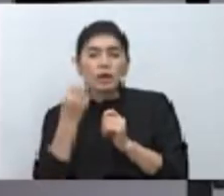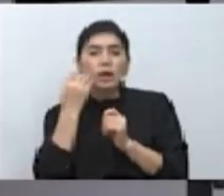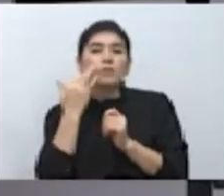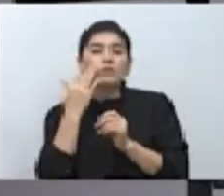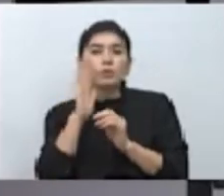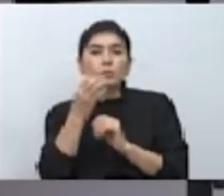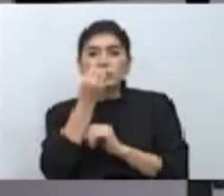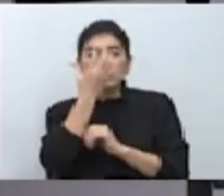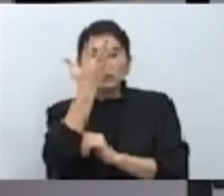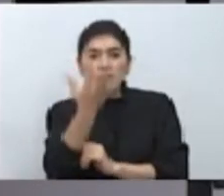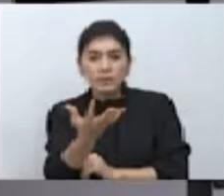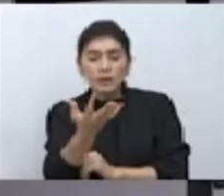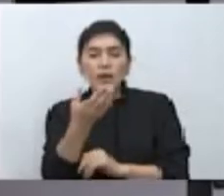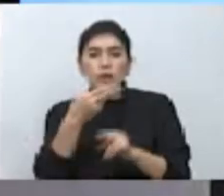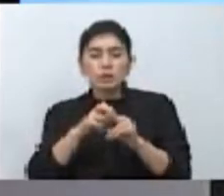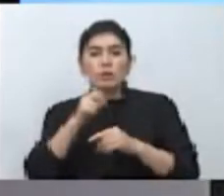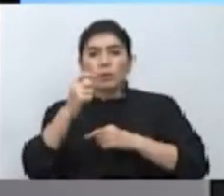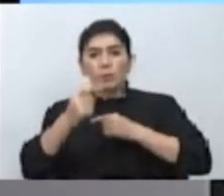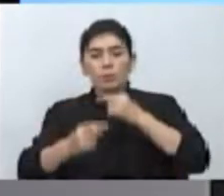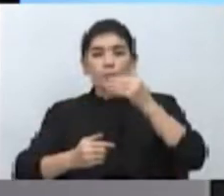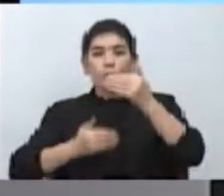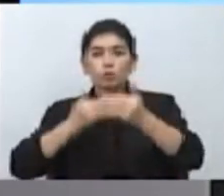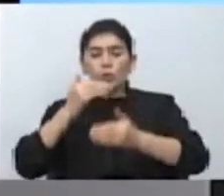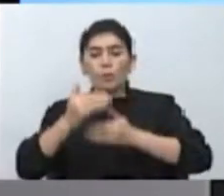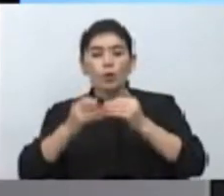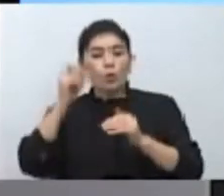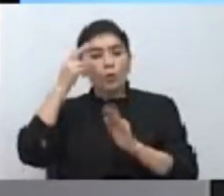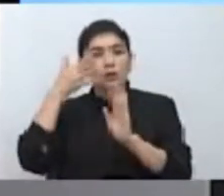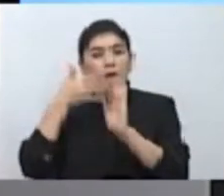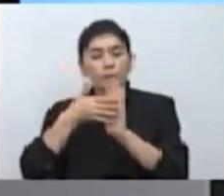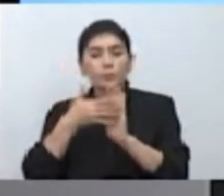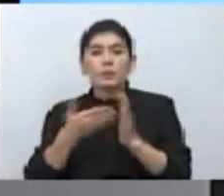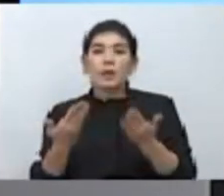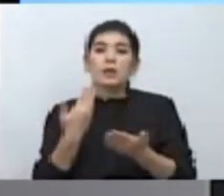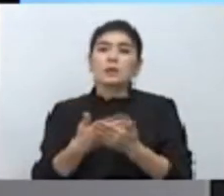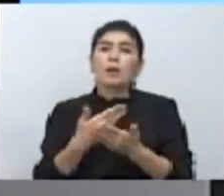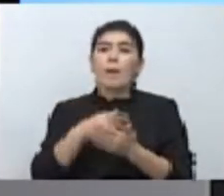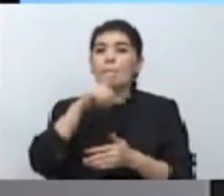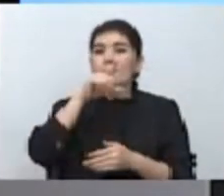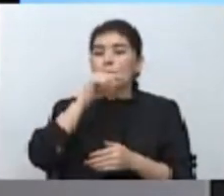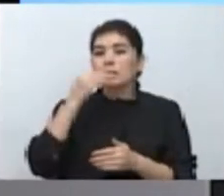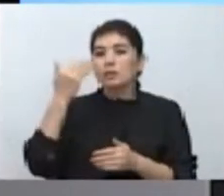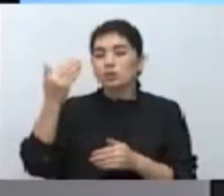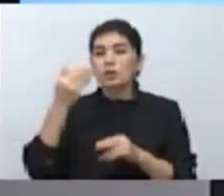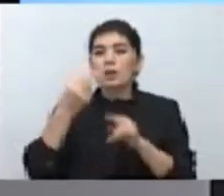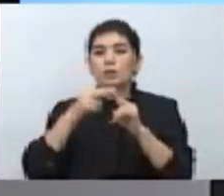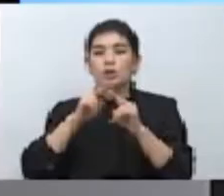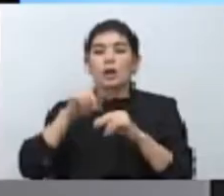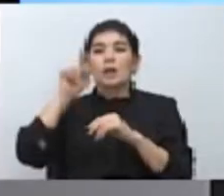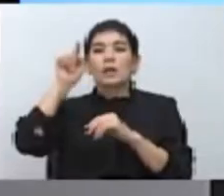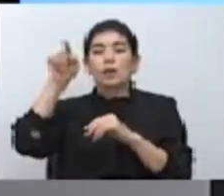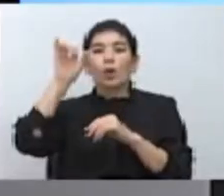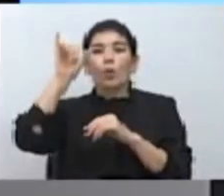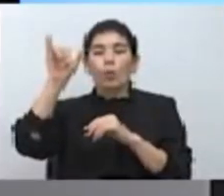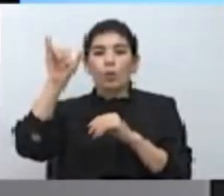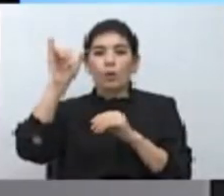mana shu jarayonlar bosqichma-bosqich o'rganib boriladi. Yoki bo'lmasam qushlarni o'rganiladigan bo'lsa, ularni inini topib,